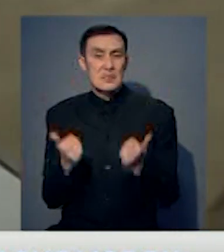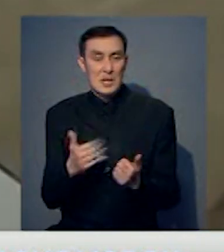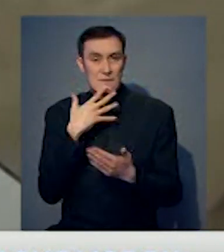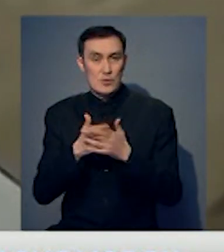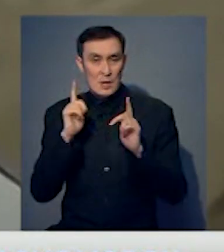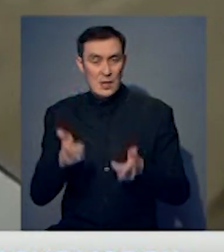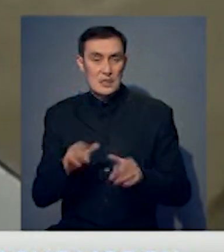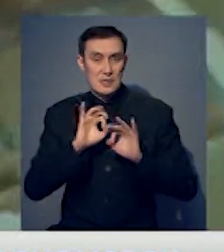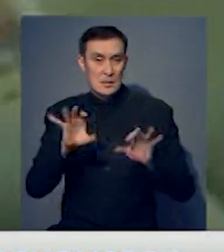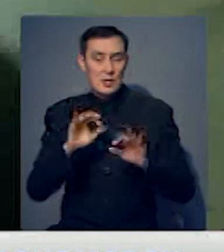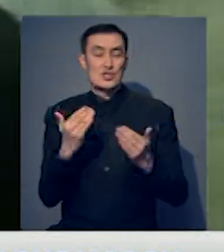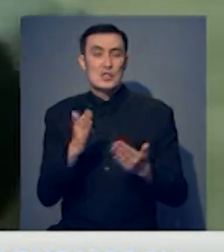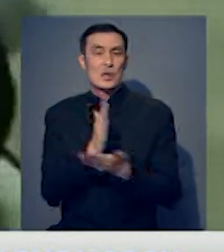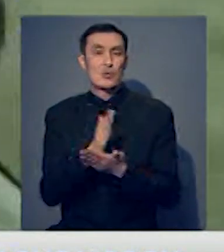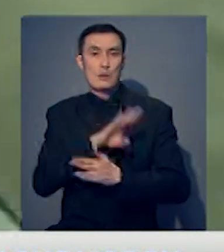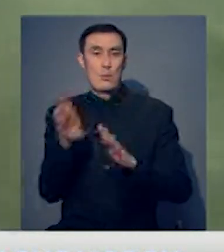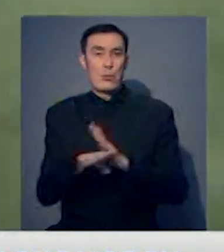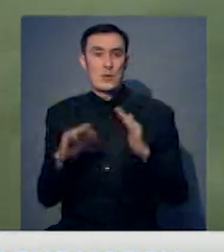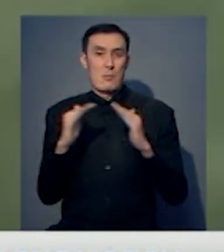он и под домашним арестом